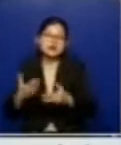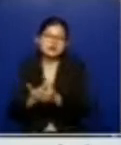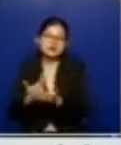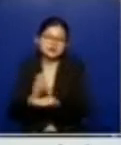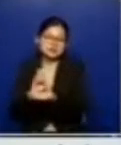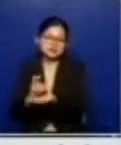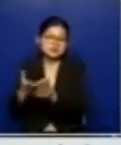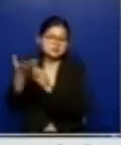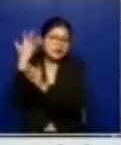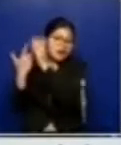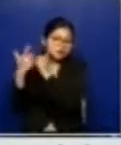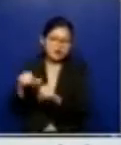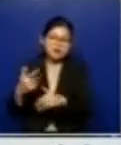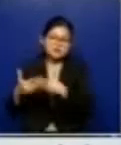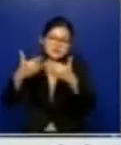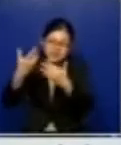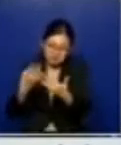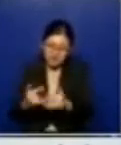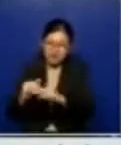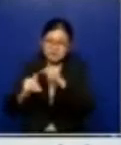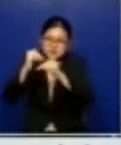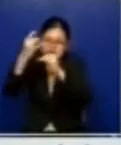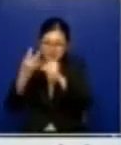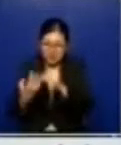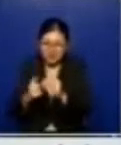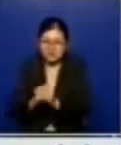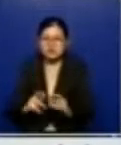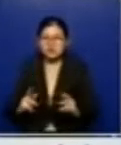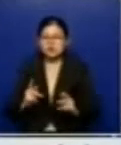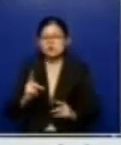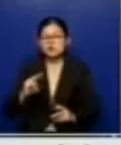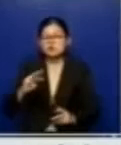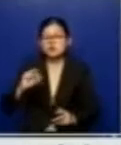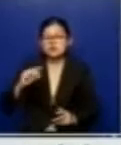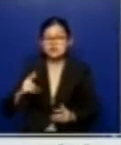ผ่านมาเป็นยังไงบ้างนะครับกรมพัฒนาสังคมและสวัสดิการนะครับ